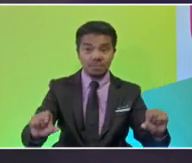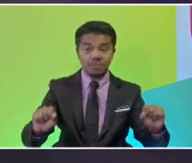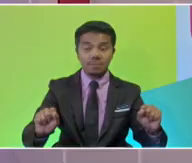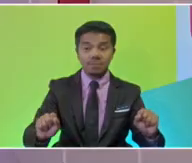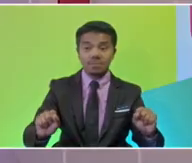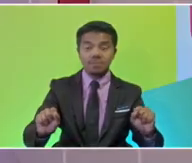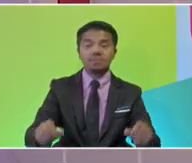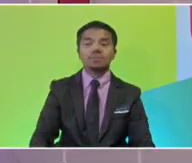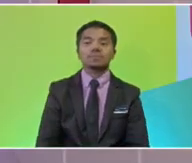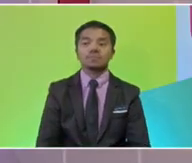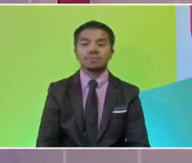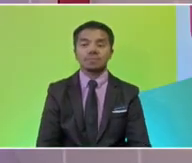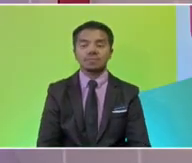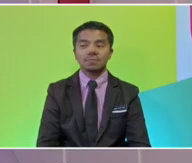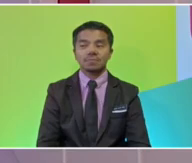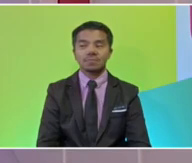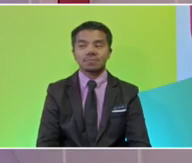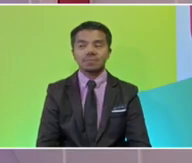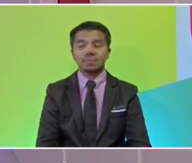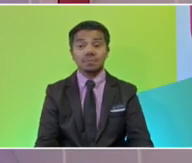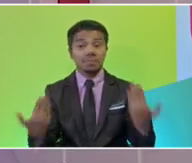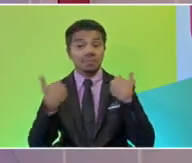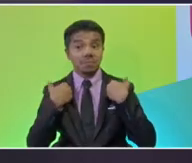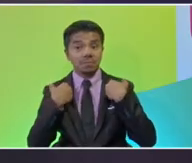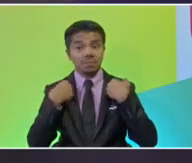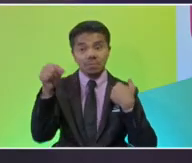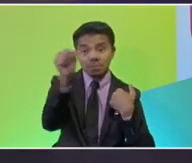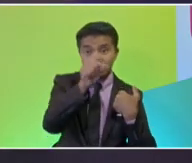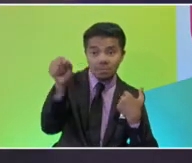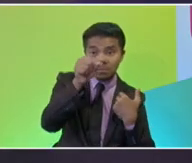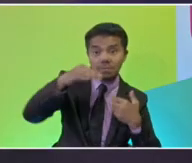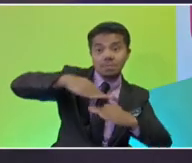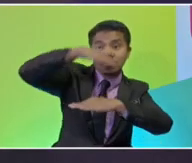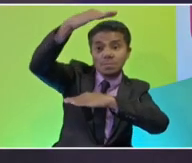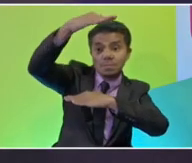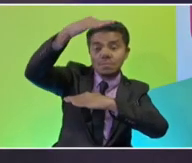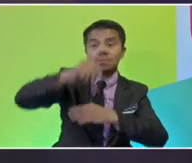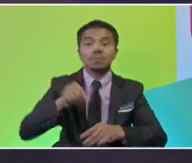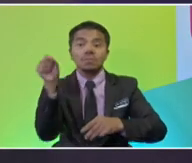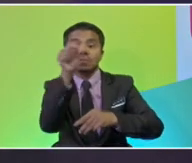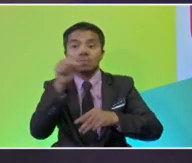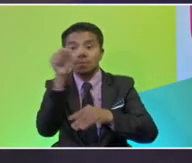atas oke dan juga kita ada lubang di bagian Sisi